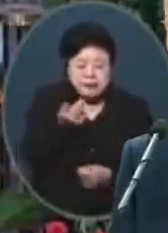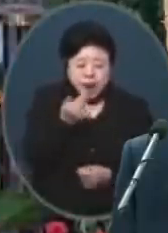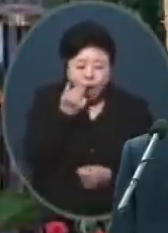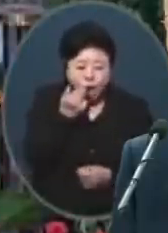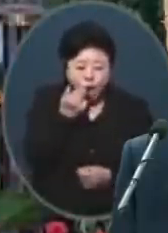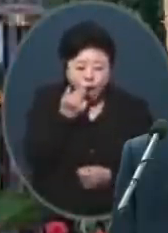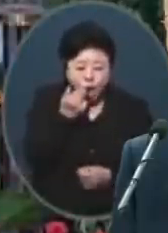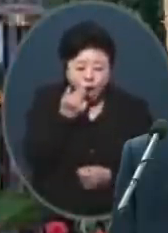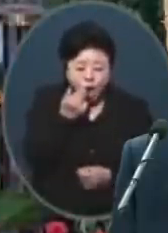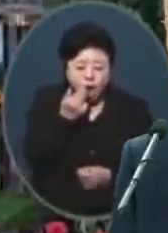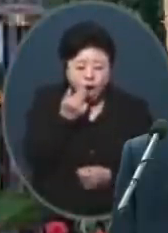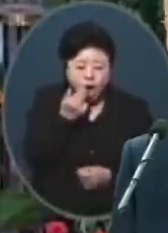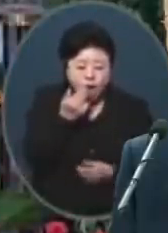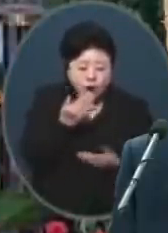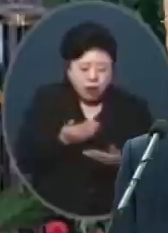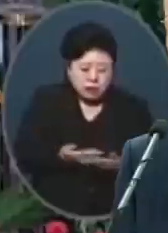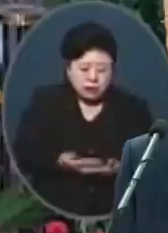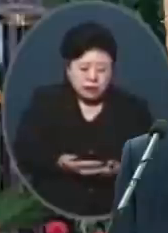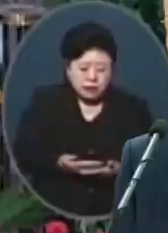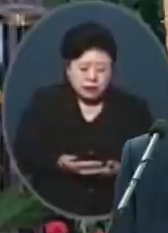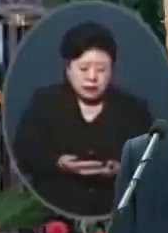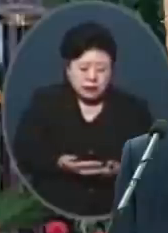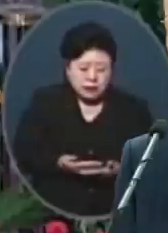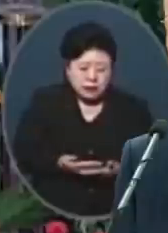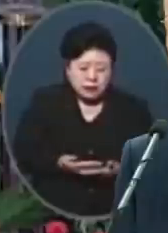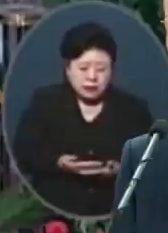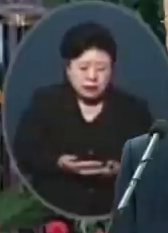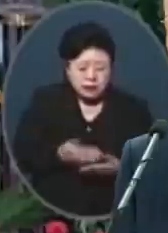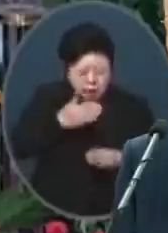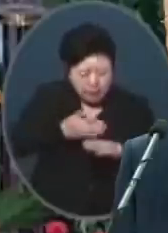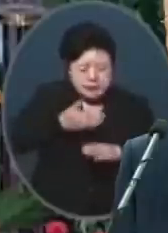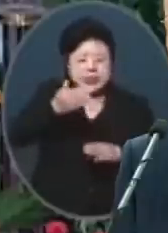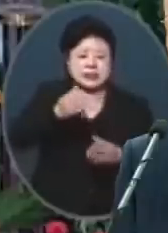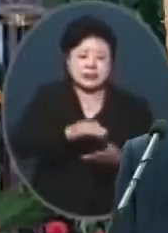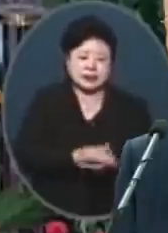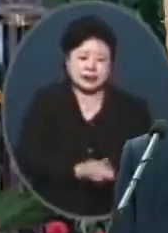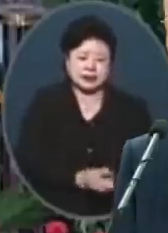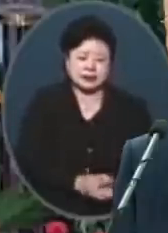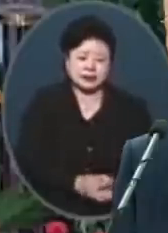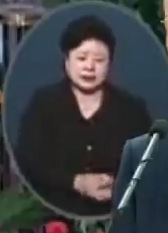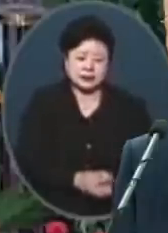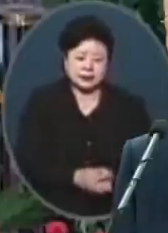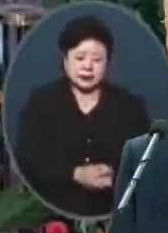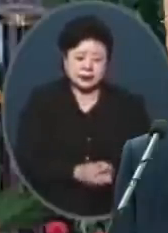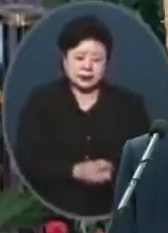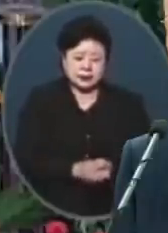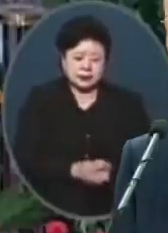생명을 믿음으로 얻은 우리는 한없이 감사해야 될 때가